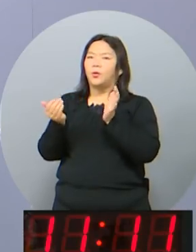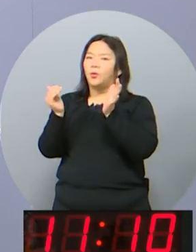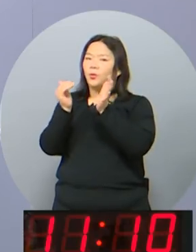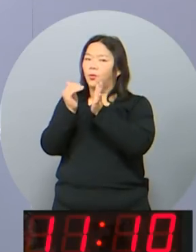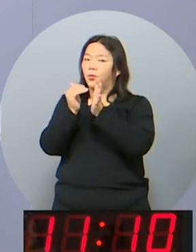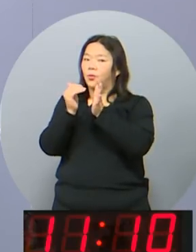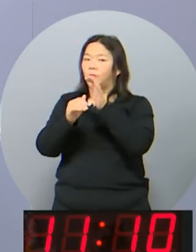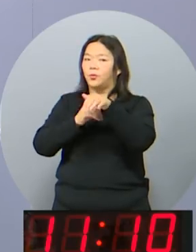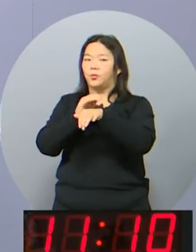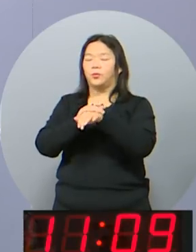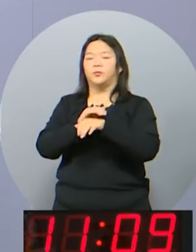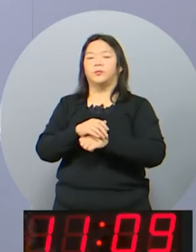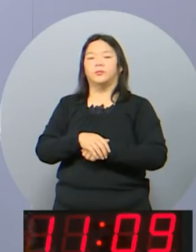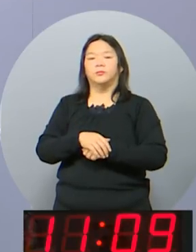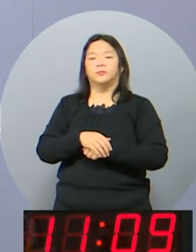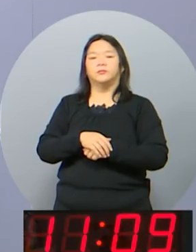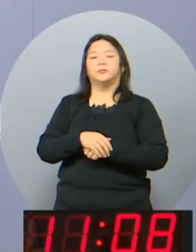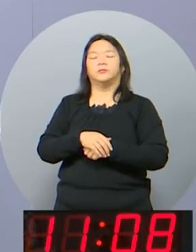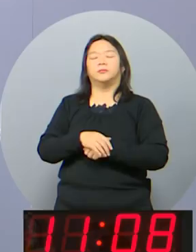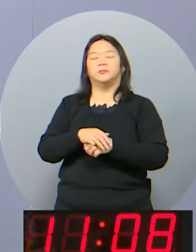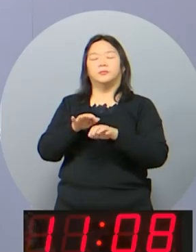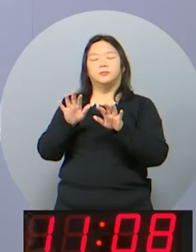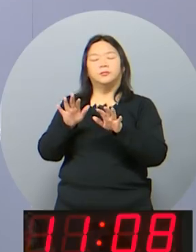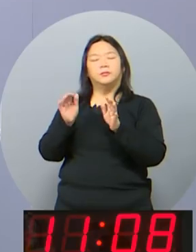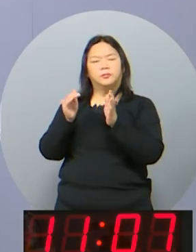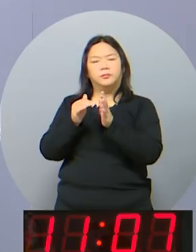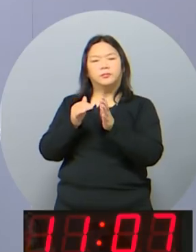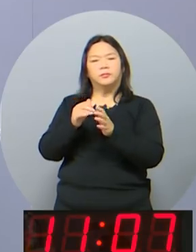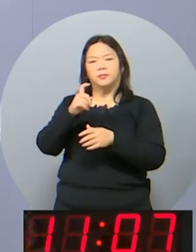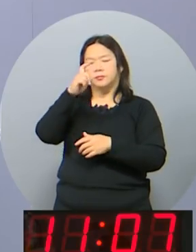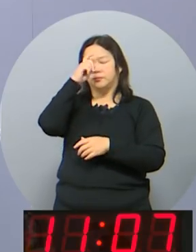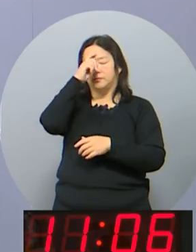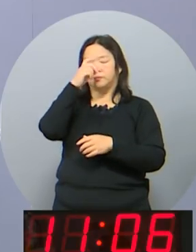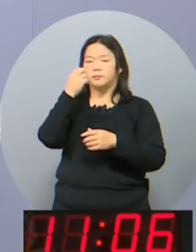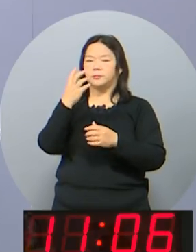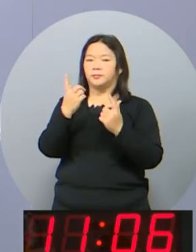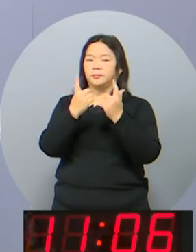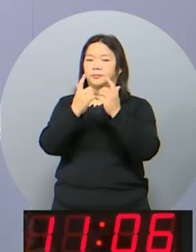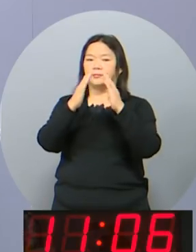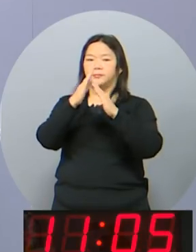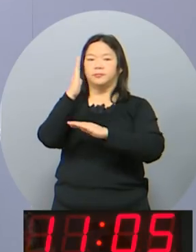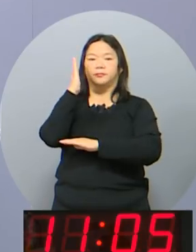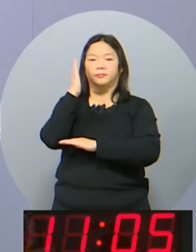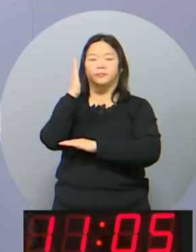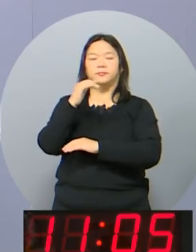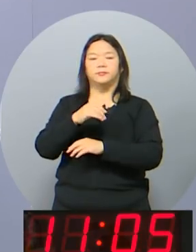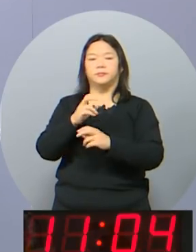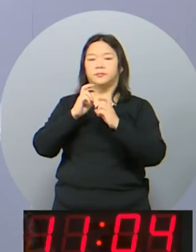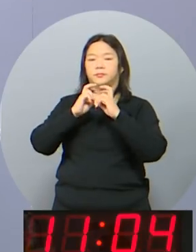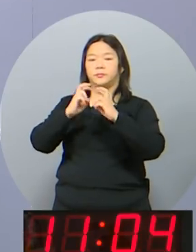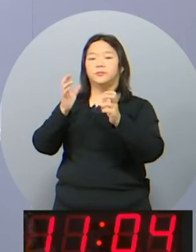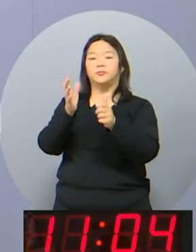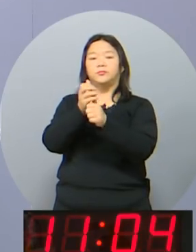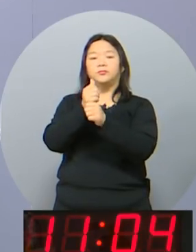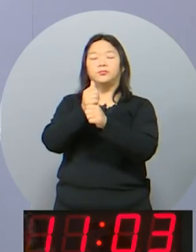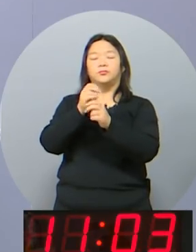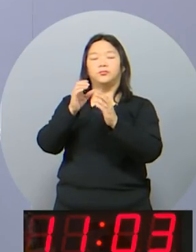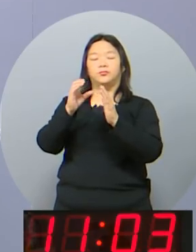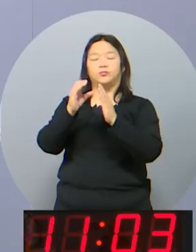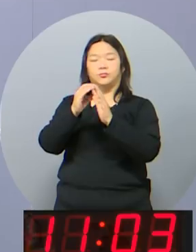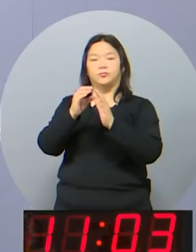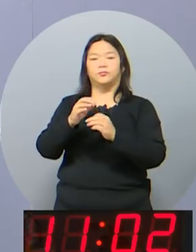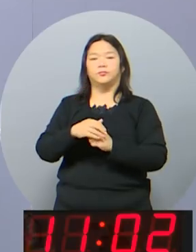进入通车的这个阶段。那我也要求我们新北市政府，我们的捷运局要